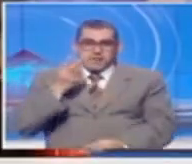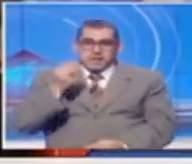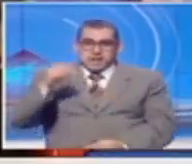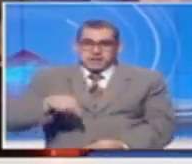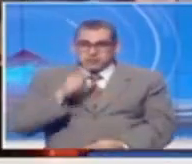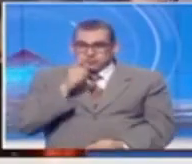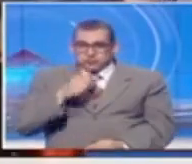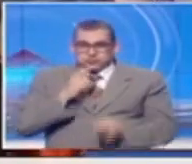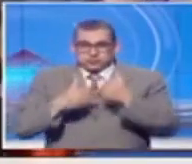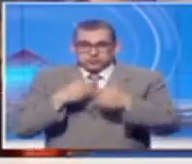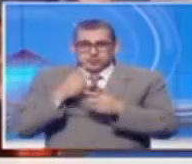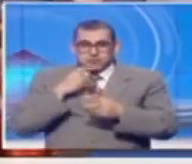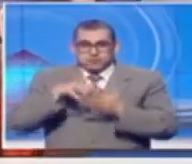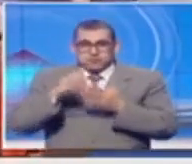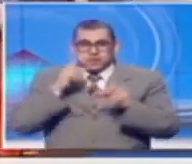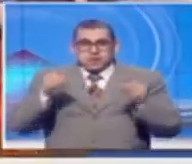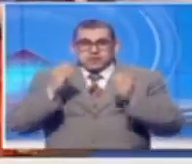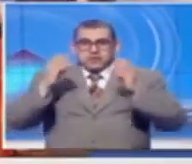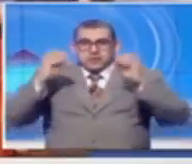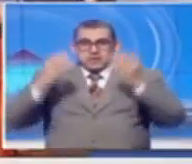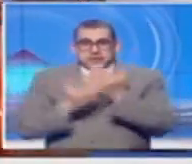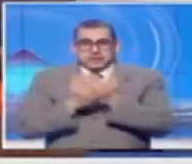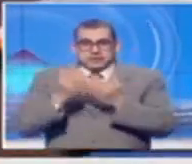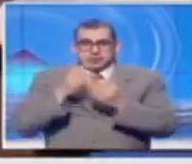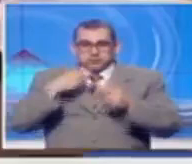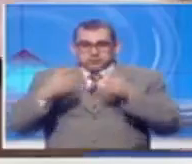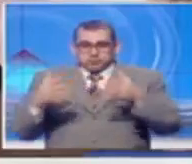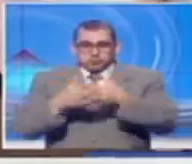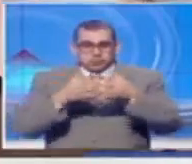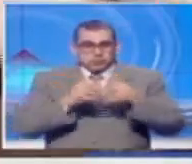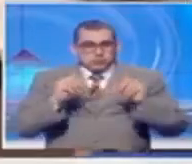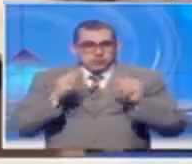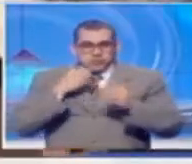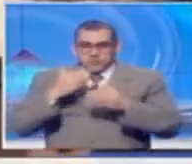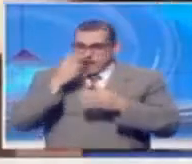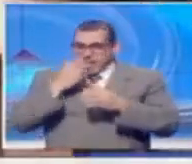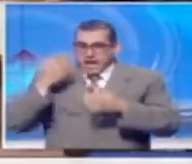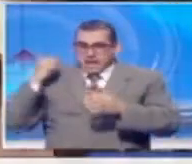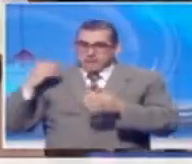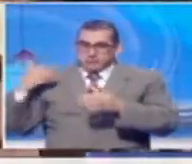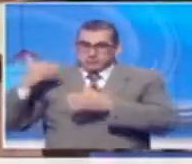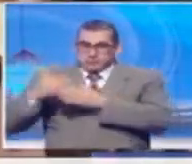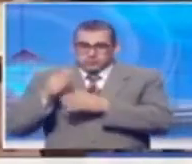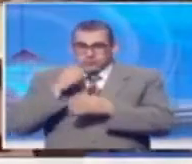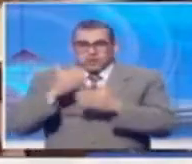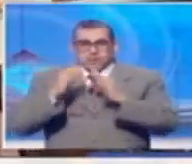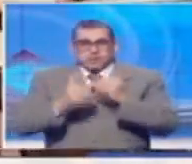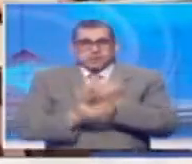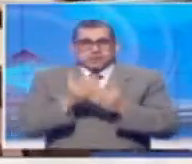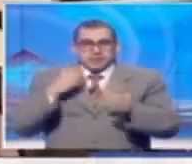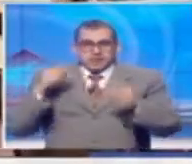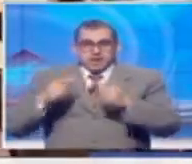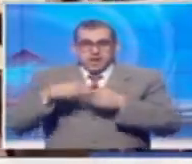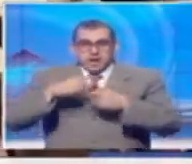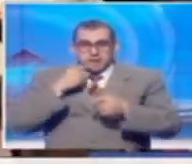ليالي الشرق تضاء من جديد بأجمل مشاركة بين جيلين في أنشودة حب لمصر على